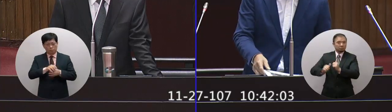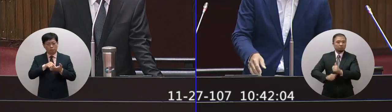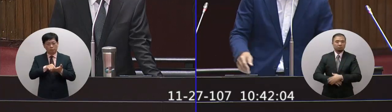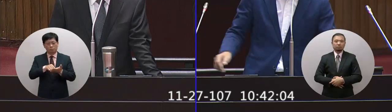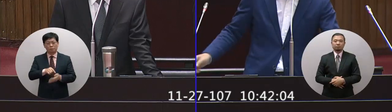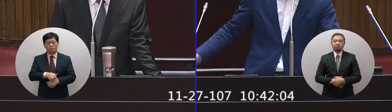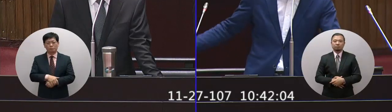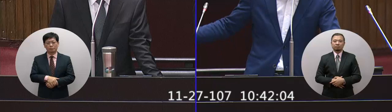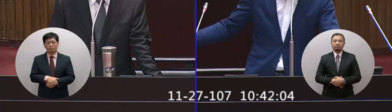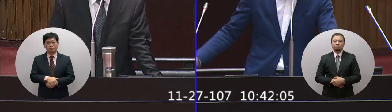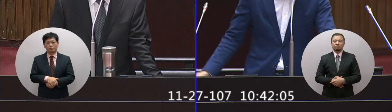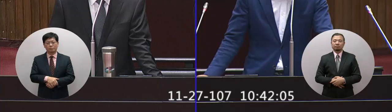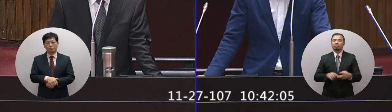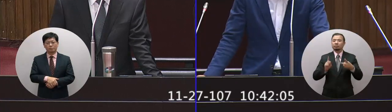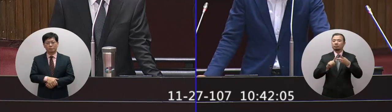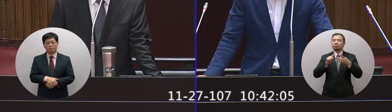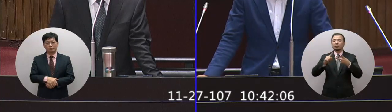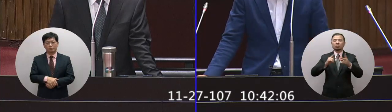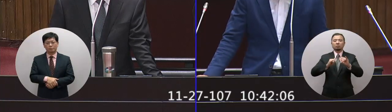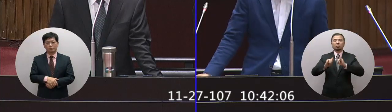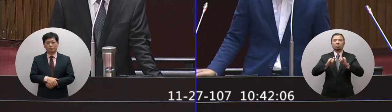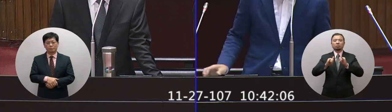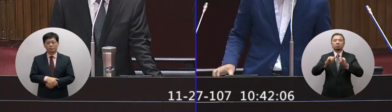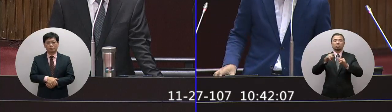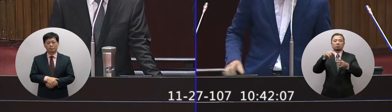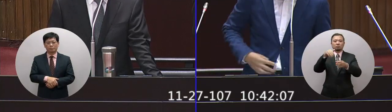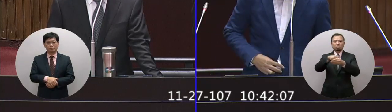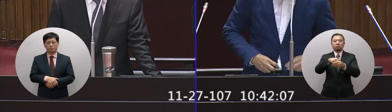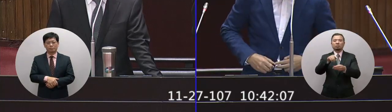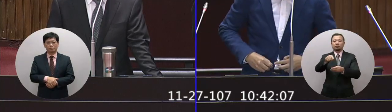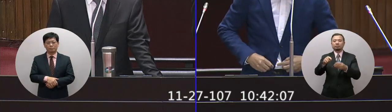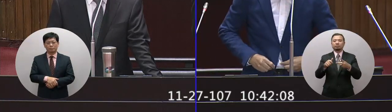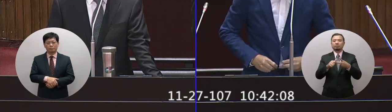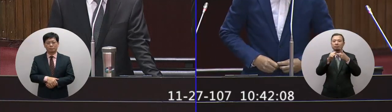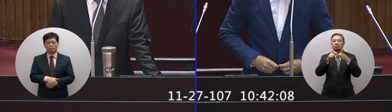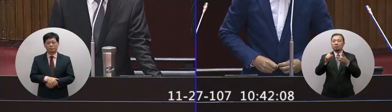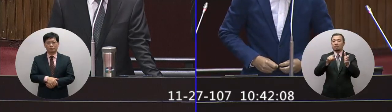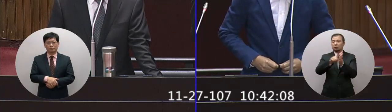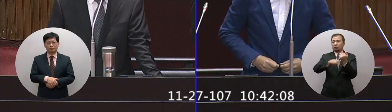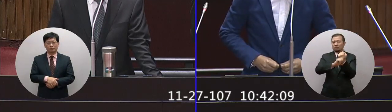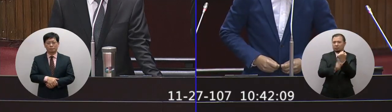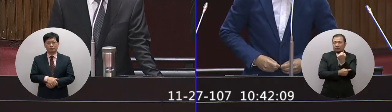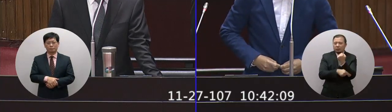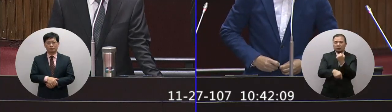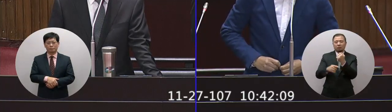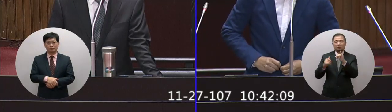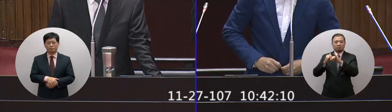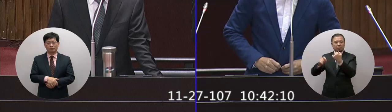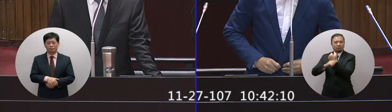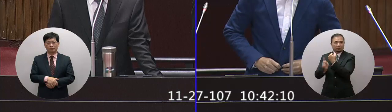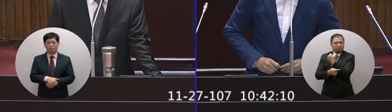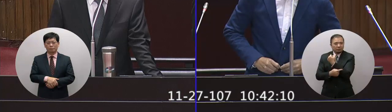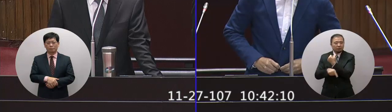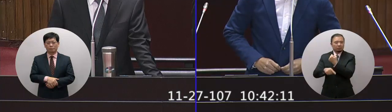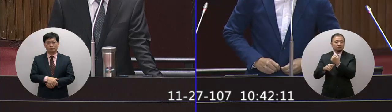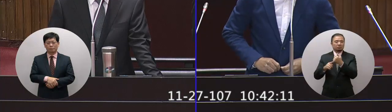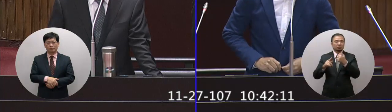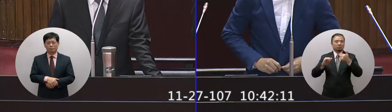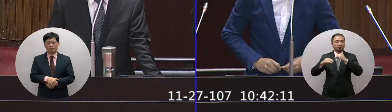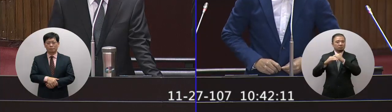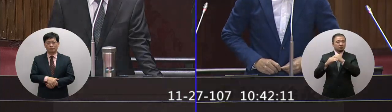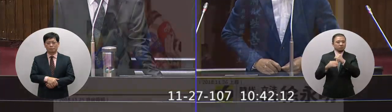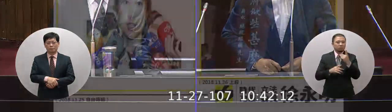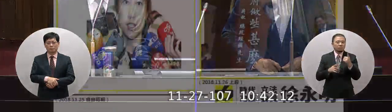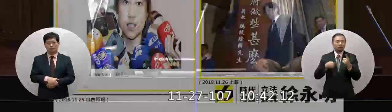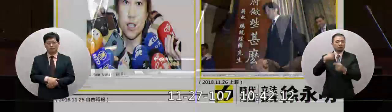啊。 另外一个公投案，关于这个专法还是民法的问题，那什么时候行政院会提